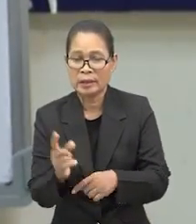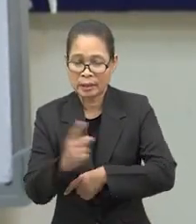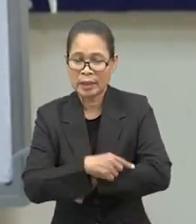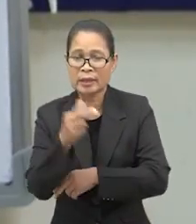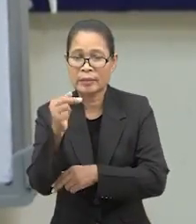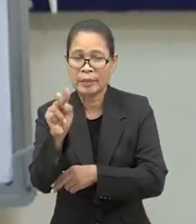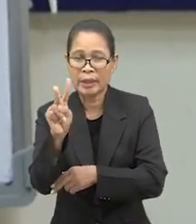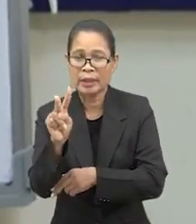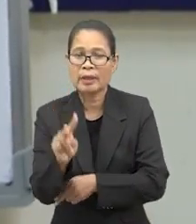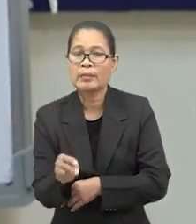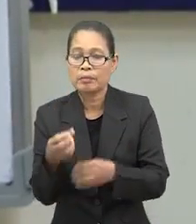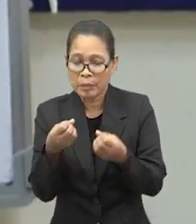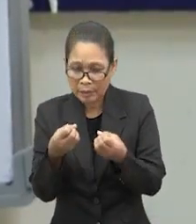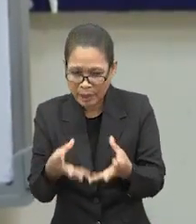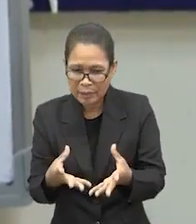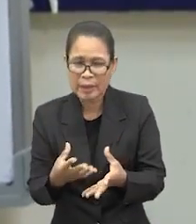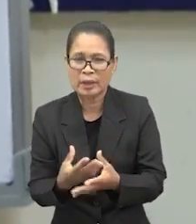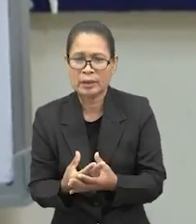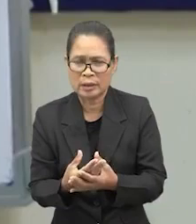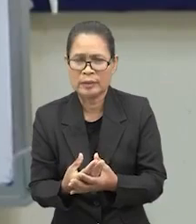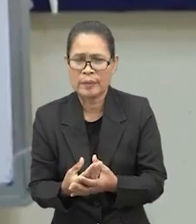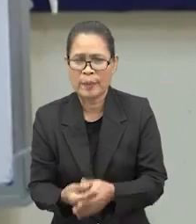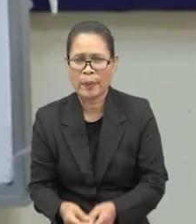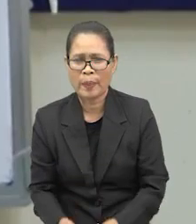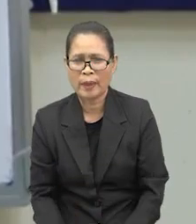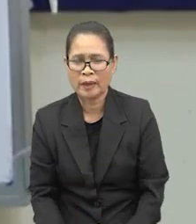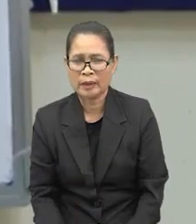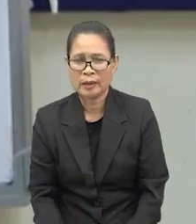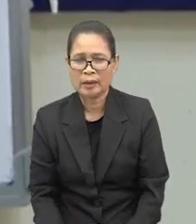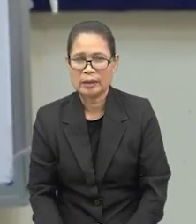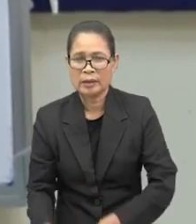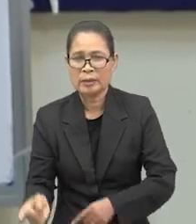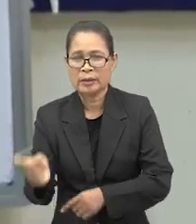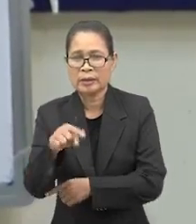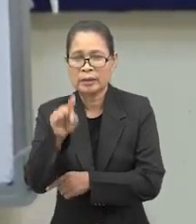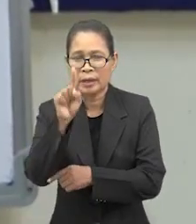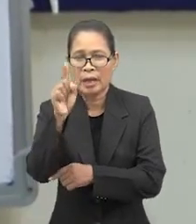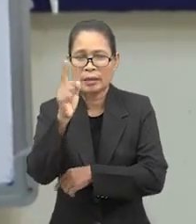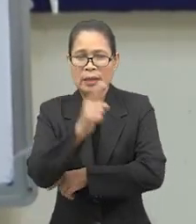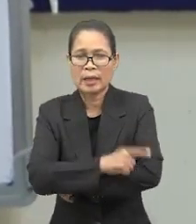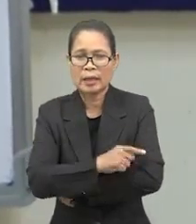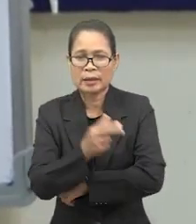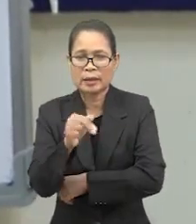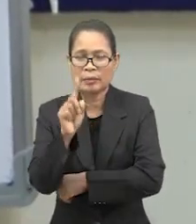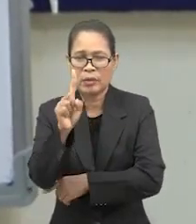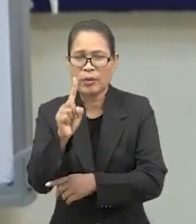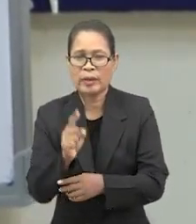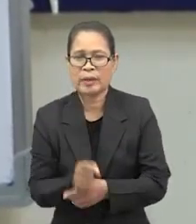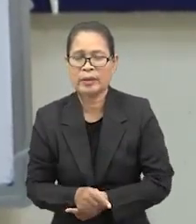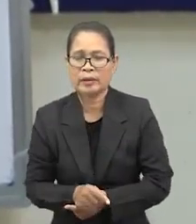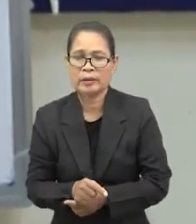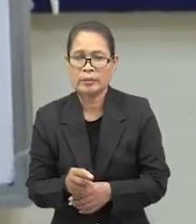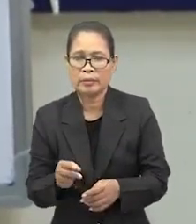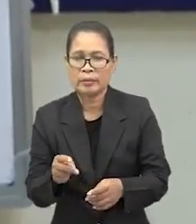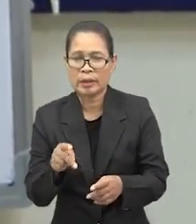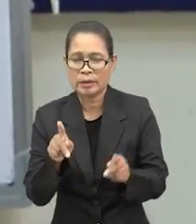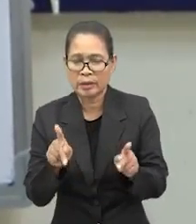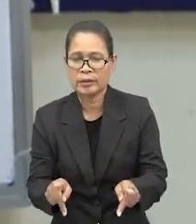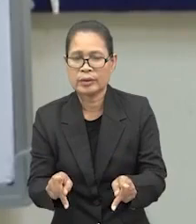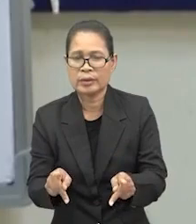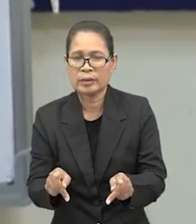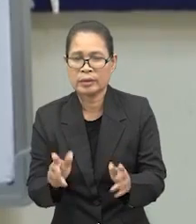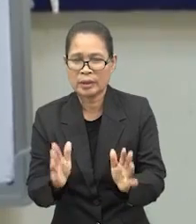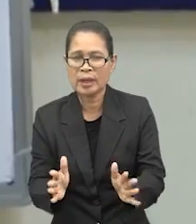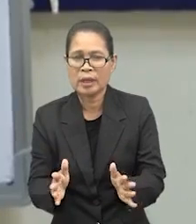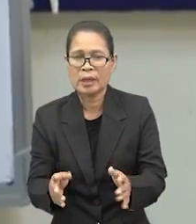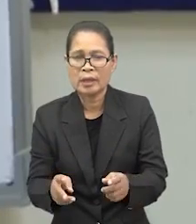mệt bạn này con sẽ đạp này khu nó thiệt á ta ngay tìm muối bà chia chôn chua